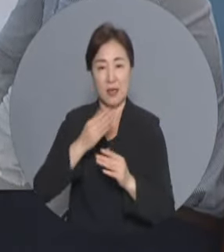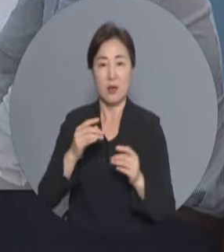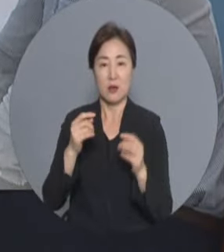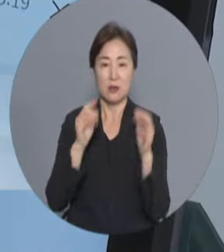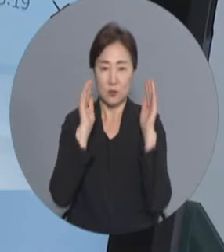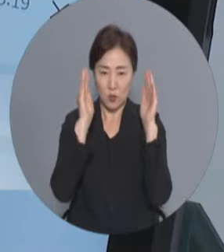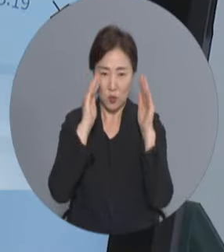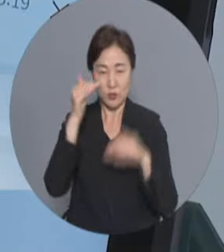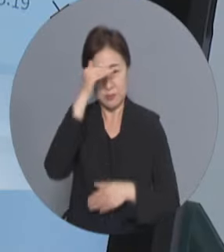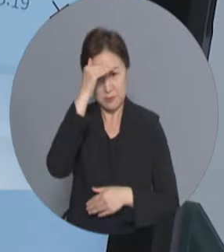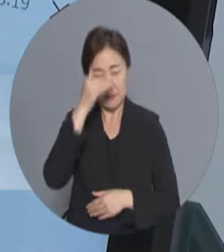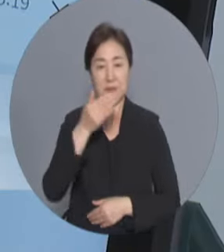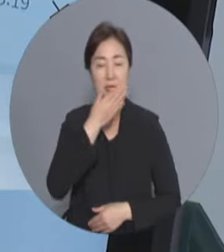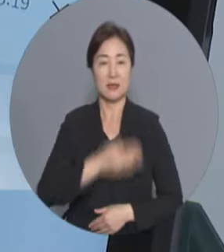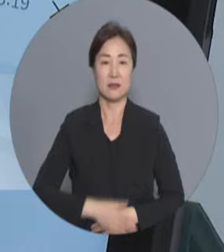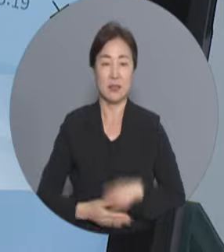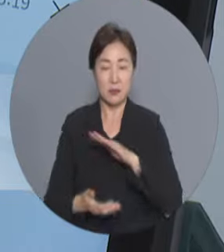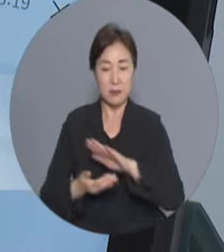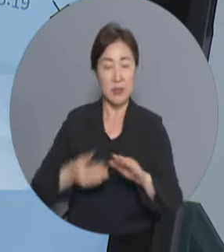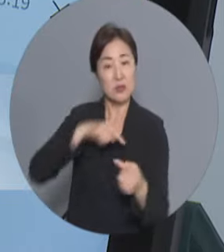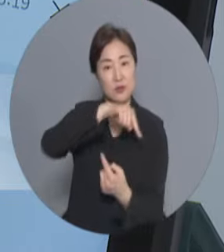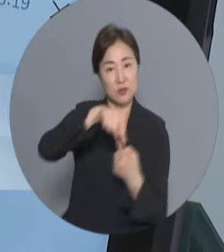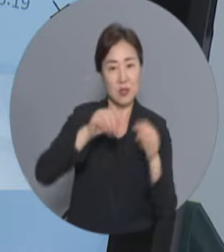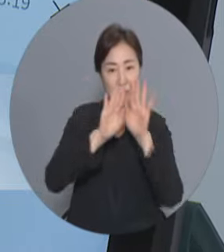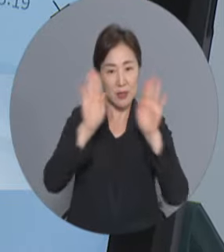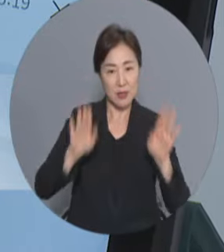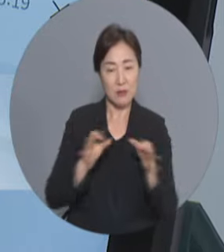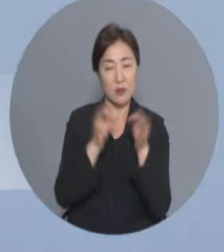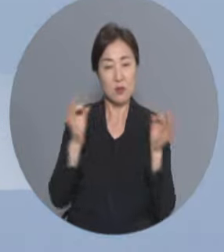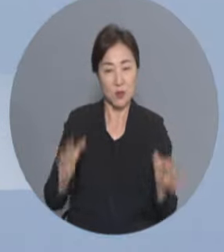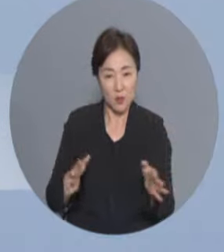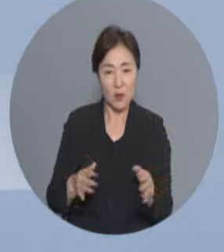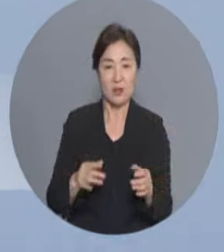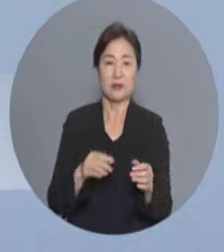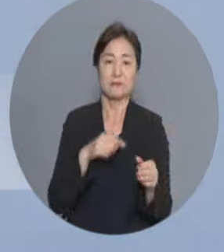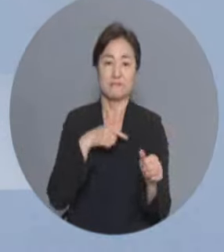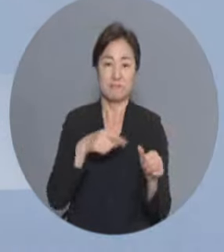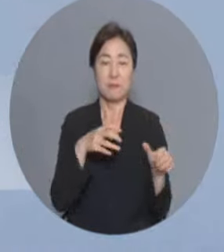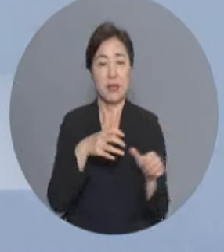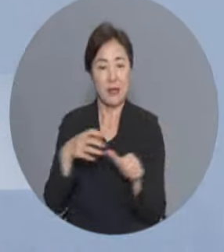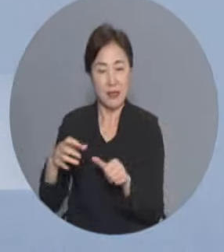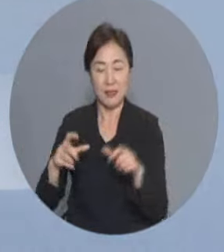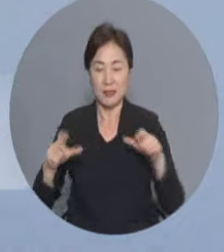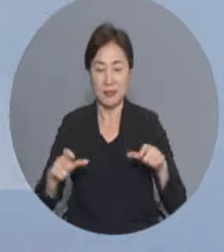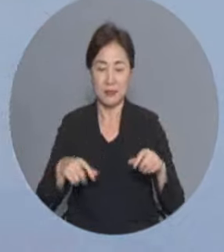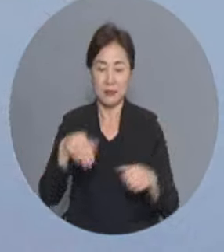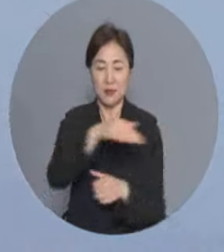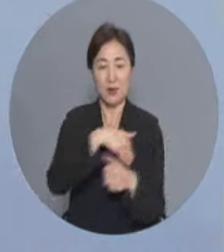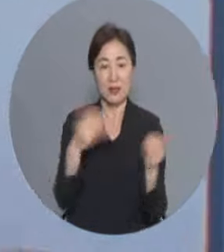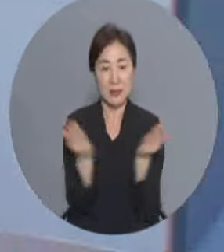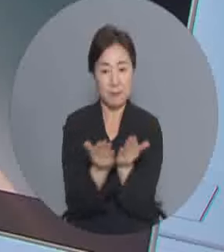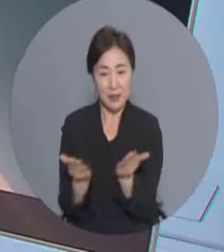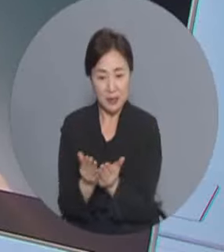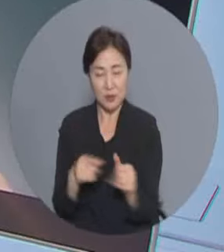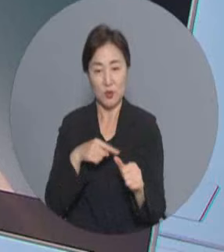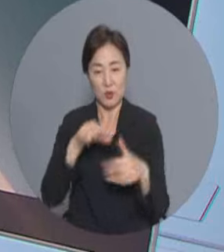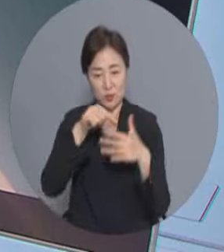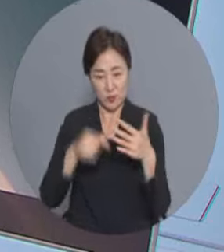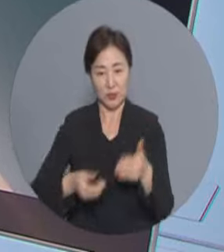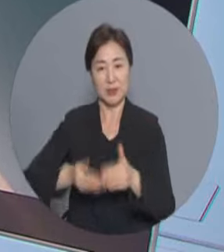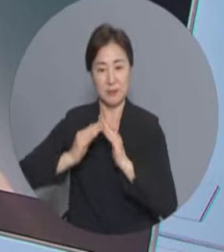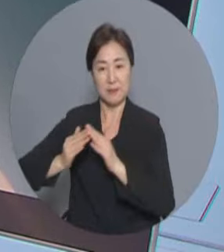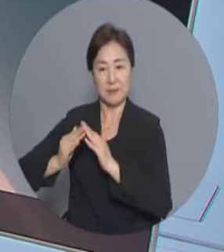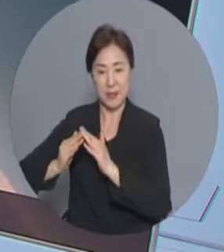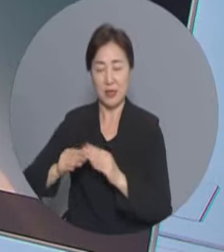있습니다. 특히 사전 운영과 박람회 기간 수업을 바탕으로 지역 사정에 맞는 교육 프로그램을 만들고 성과가